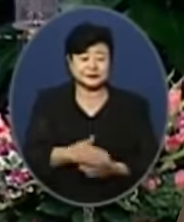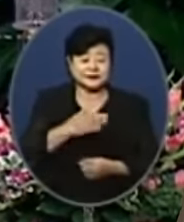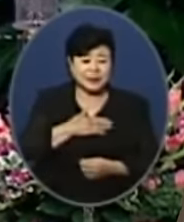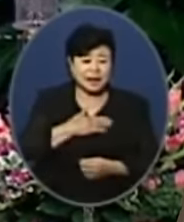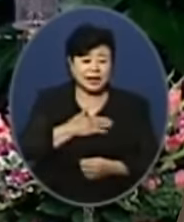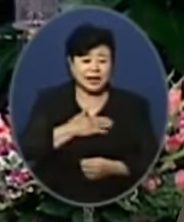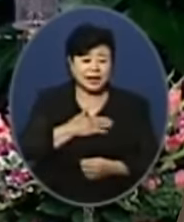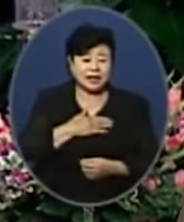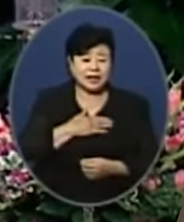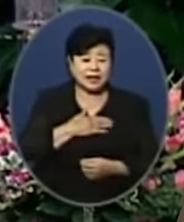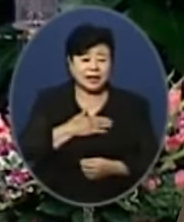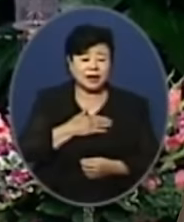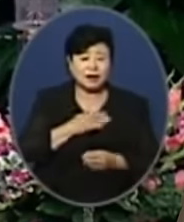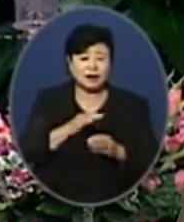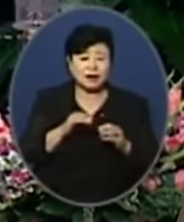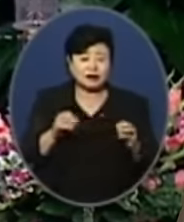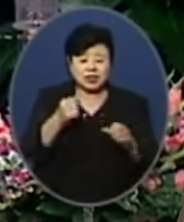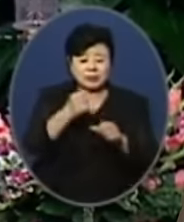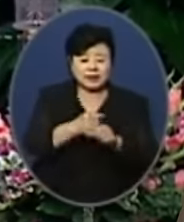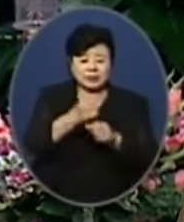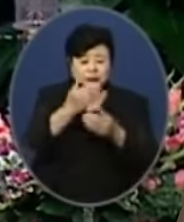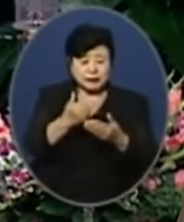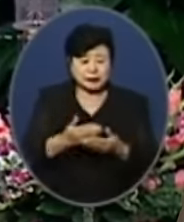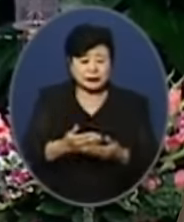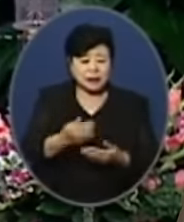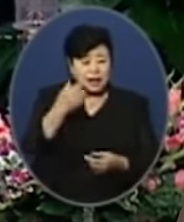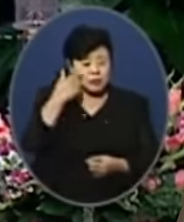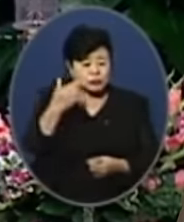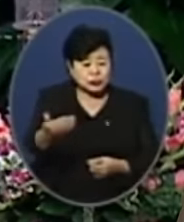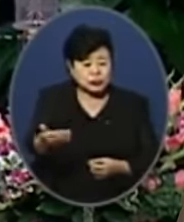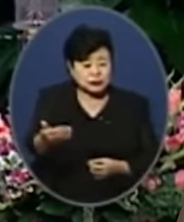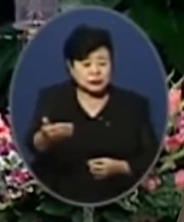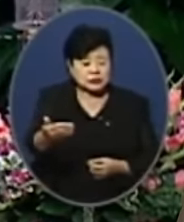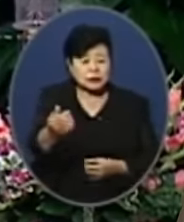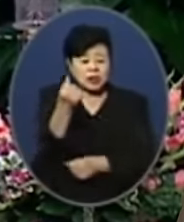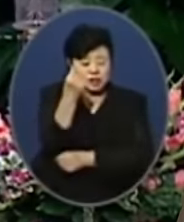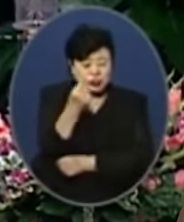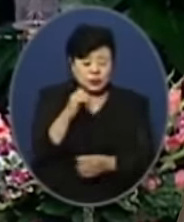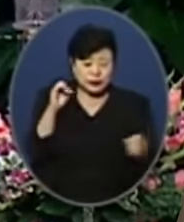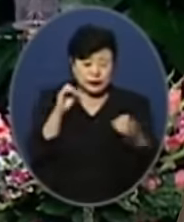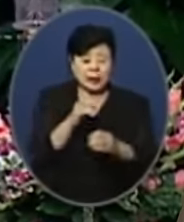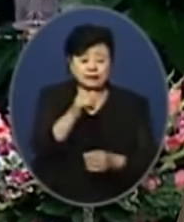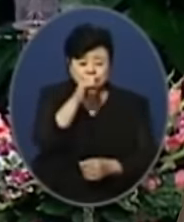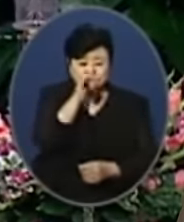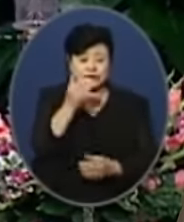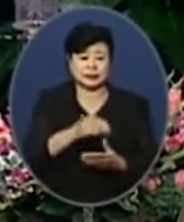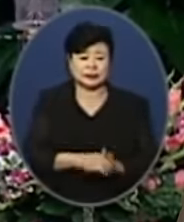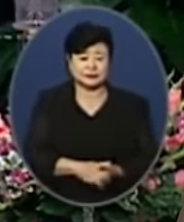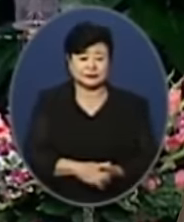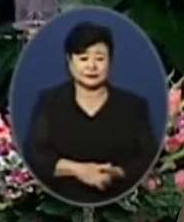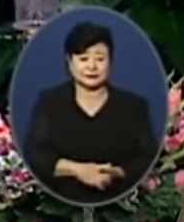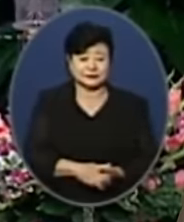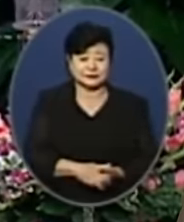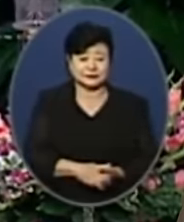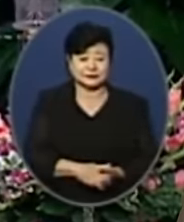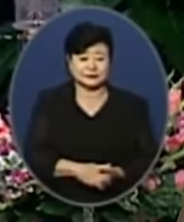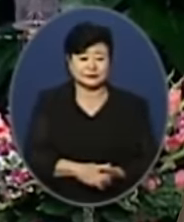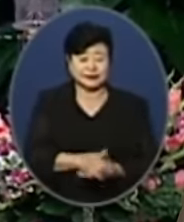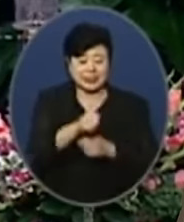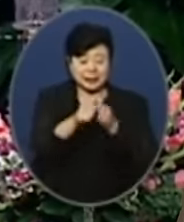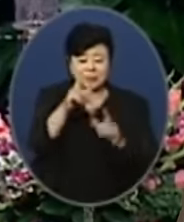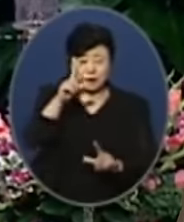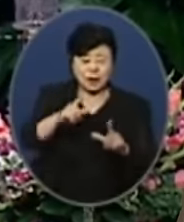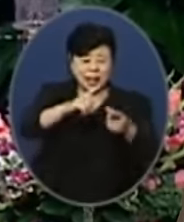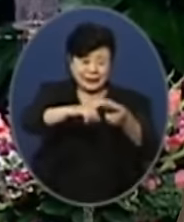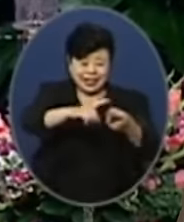나는 어떻게 이 땅에 지으심을 받았다는 질문에 대해서 근원적인 대답을 할 수가 있습니다. 하나님의